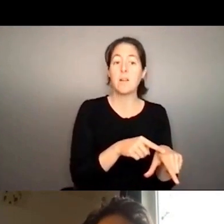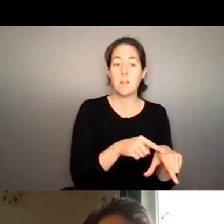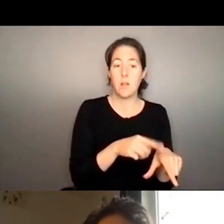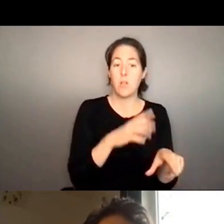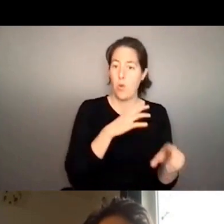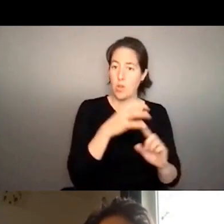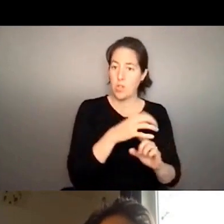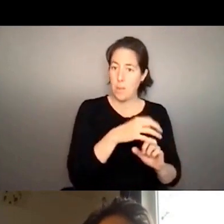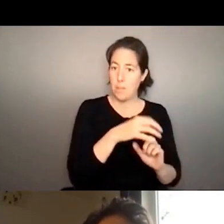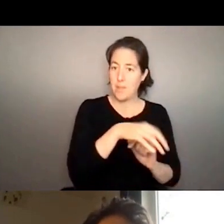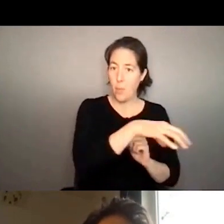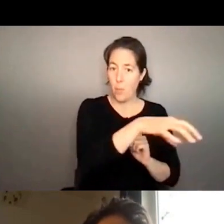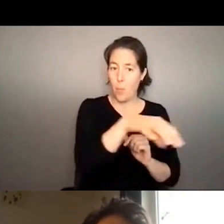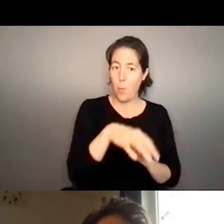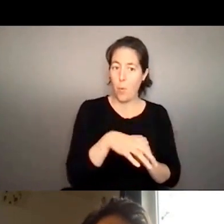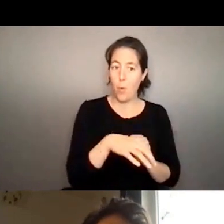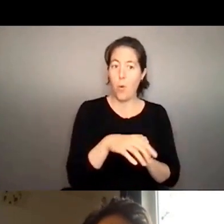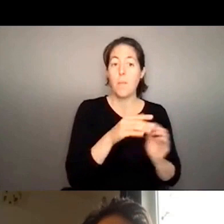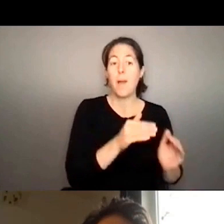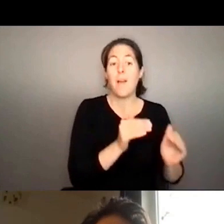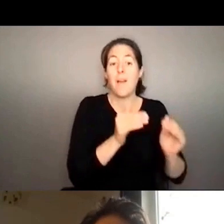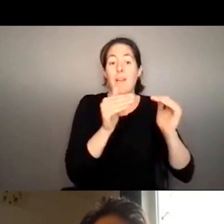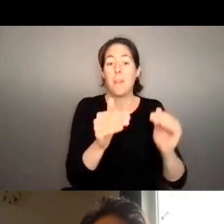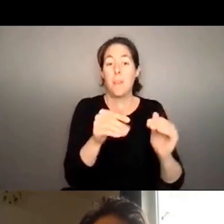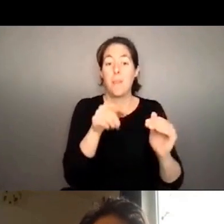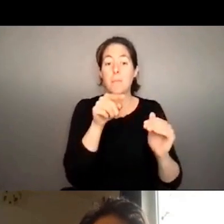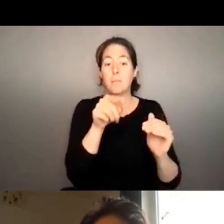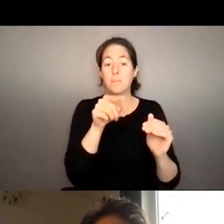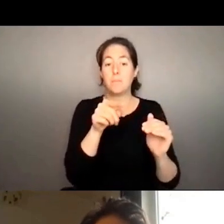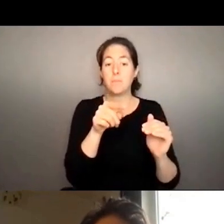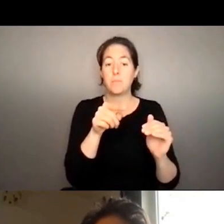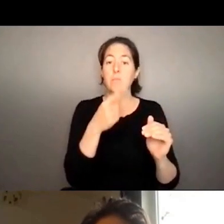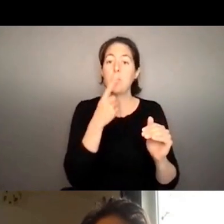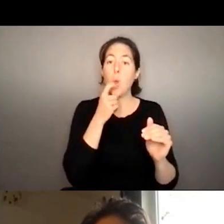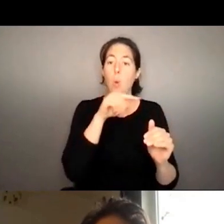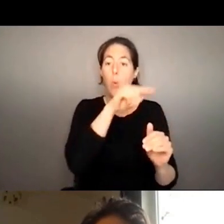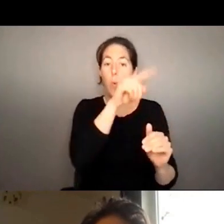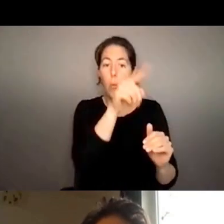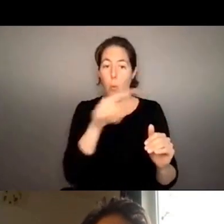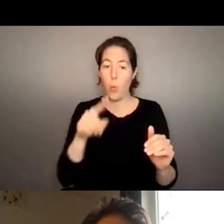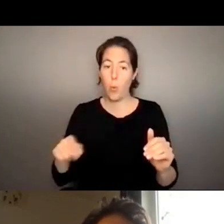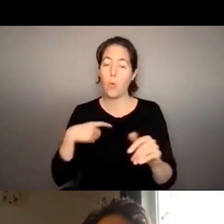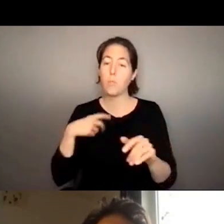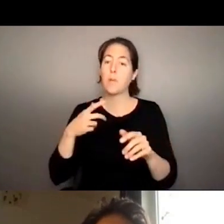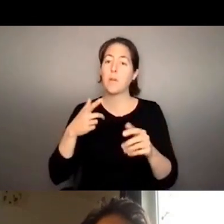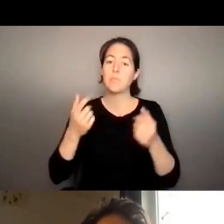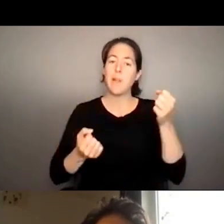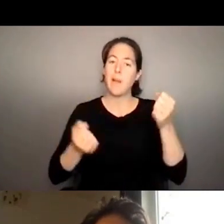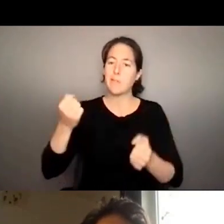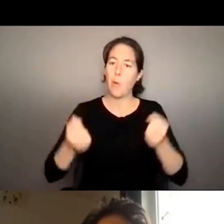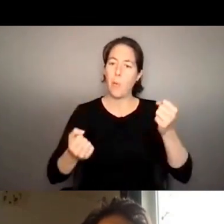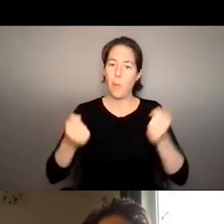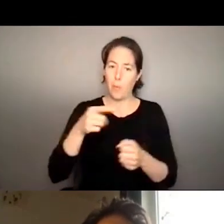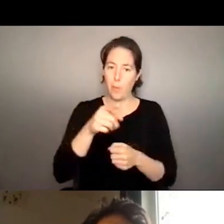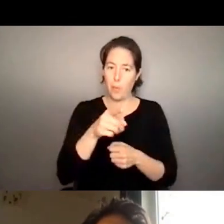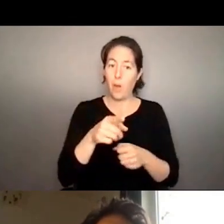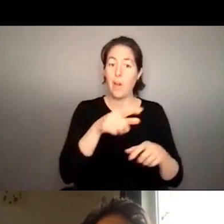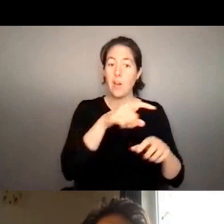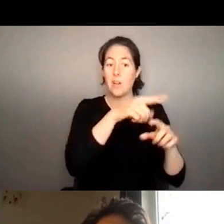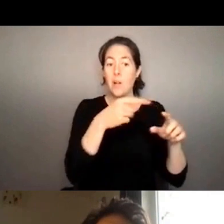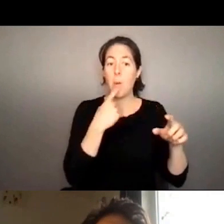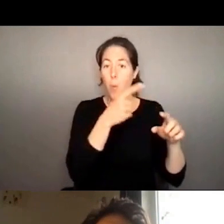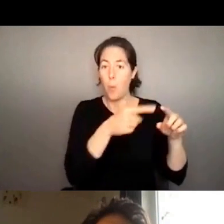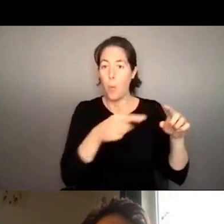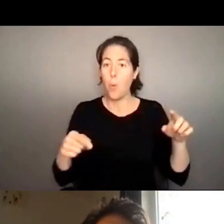champignons. Mais juste au-dessus de ça, on voit un endroit par où le cours d'eau passe, où il y a un tracteur, dans le fond. Puis, ce cours d'eau-là, c'est un marais